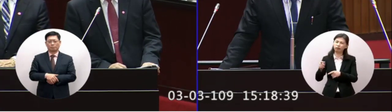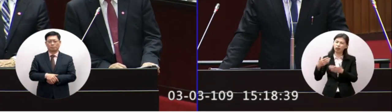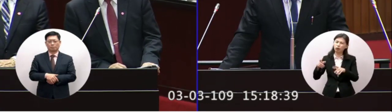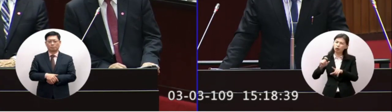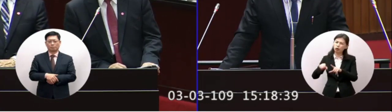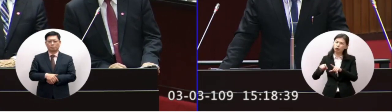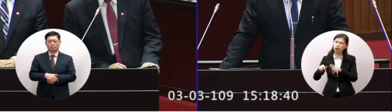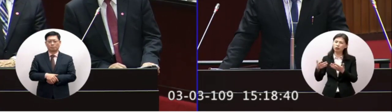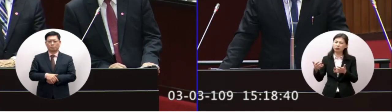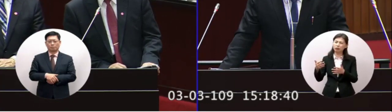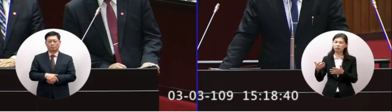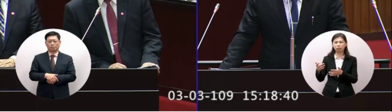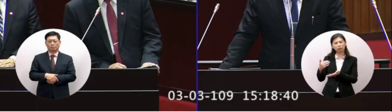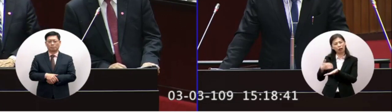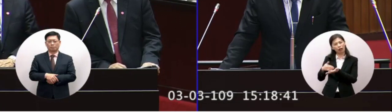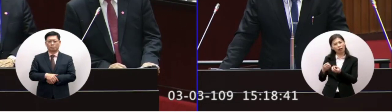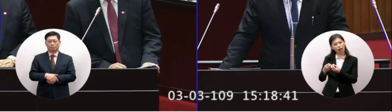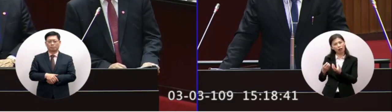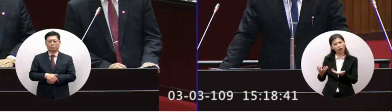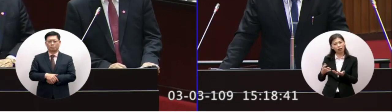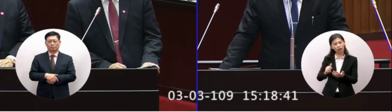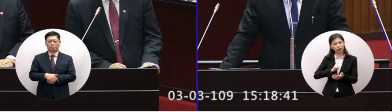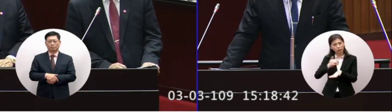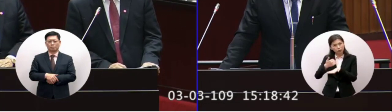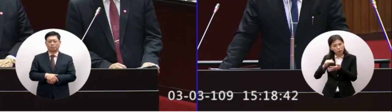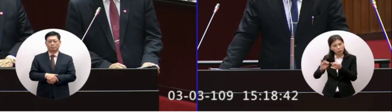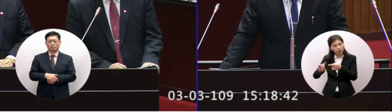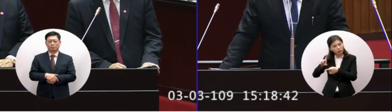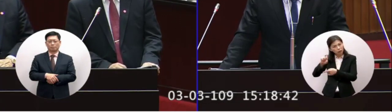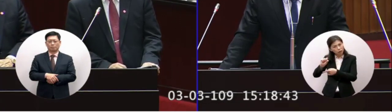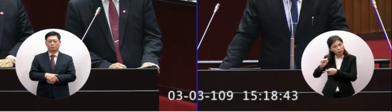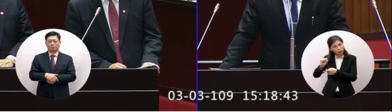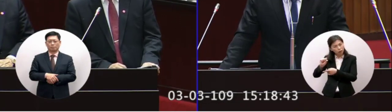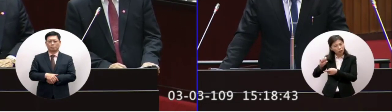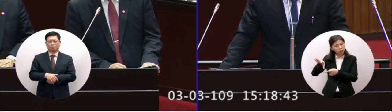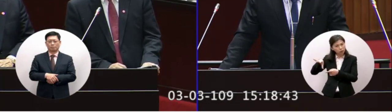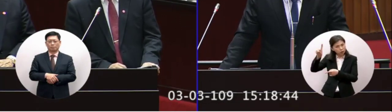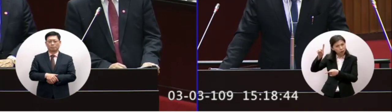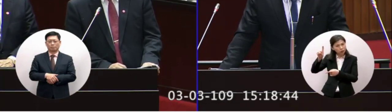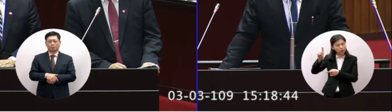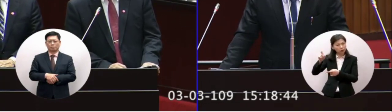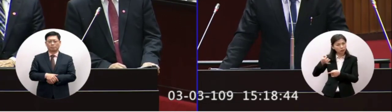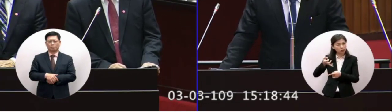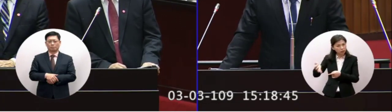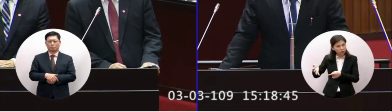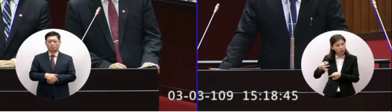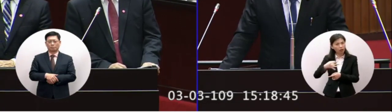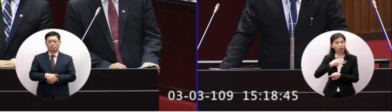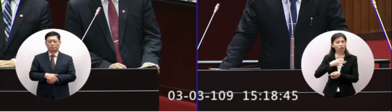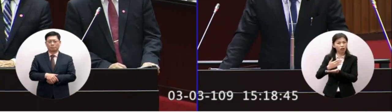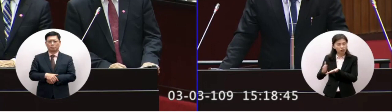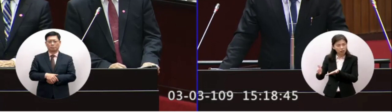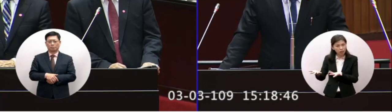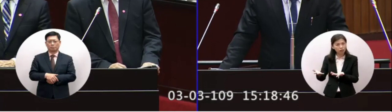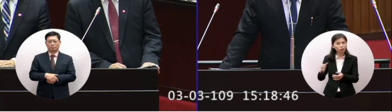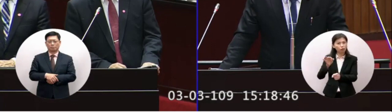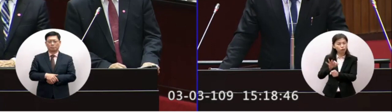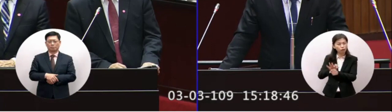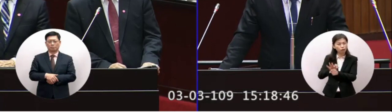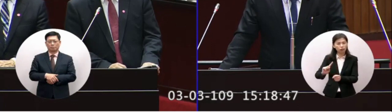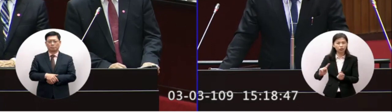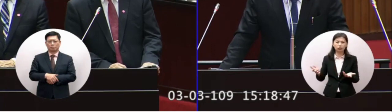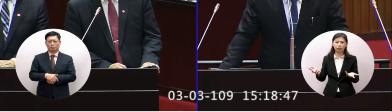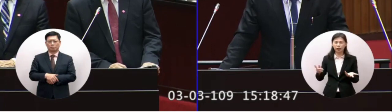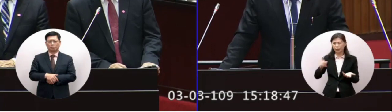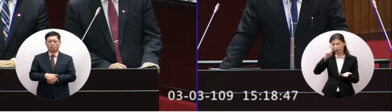企业都是15%的时候，你怎么样去到时候执行上怎么样去认定它是优先纾困或者是补助的这些对象，这